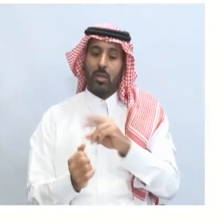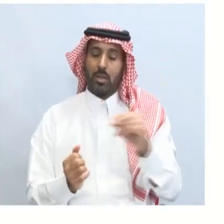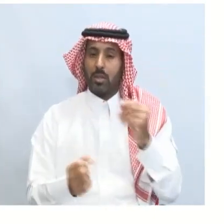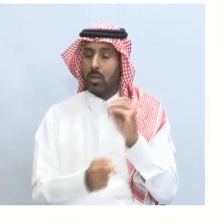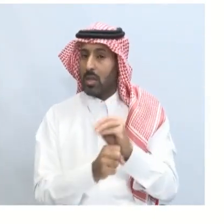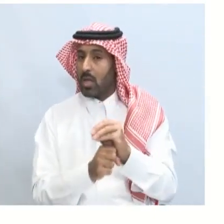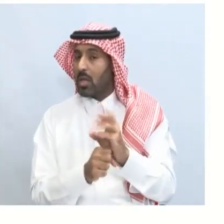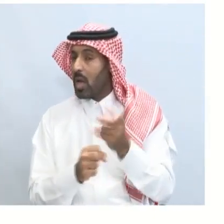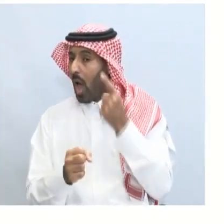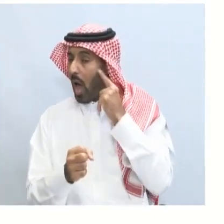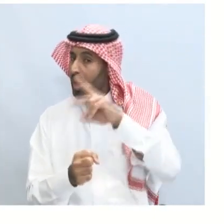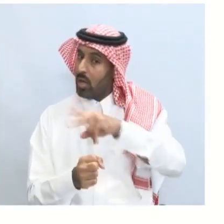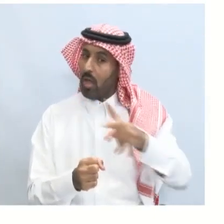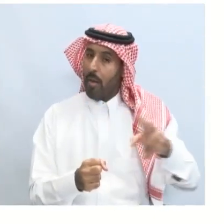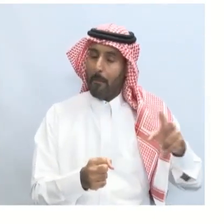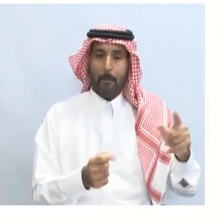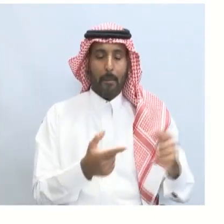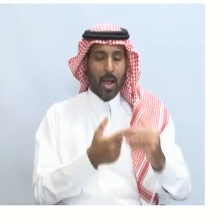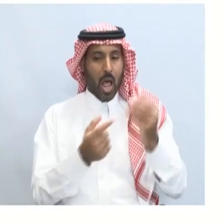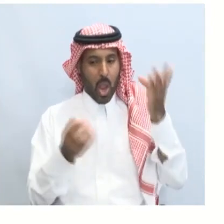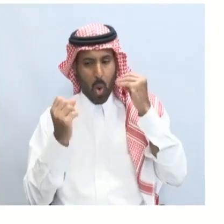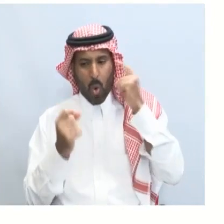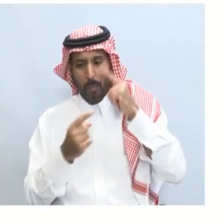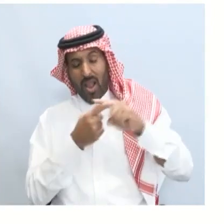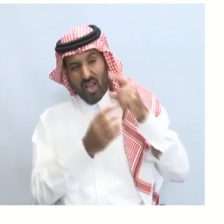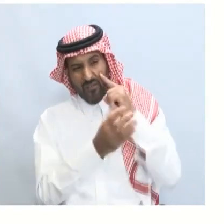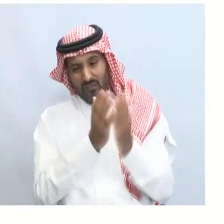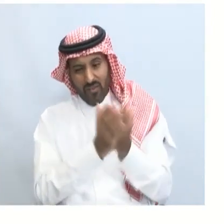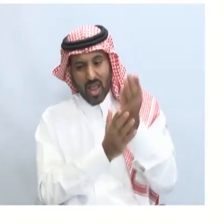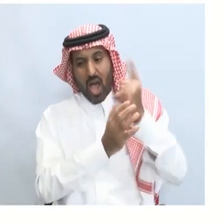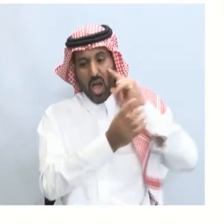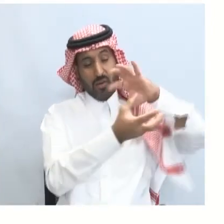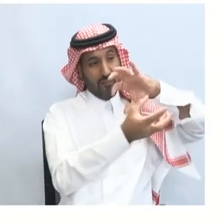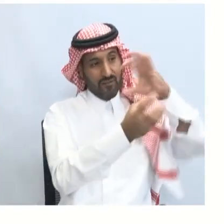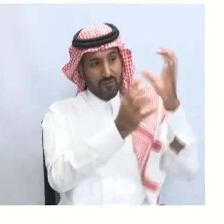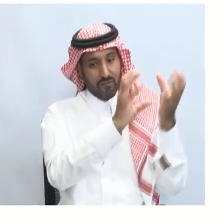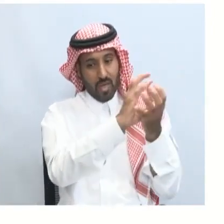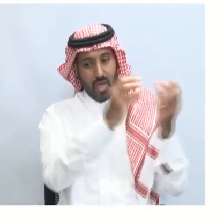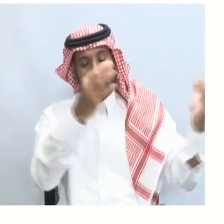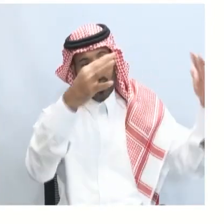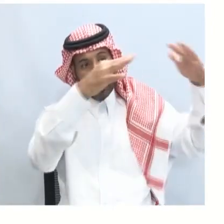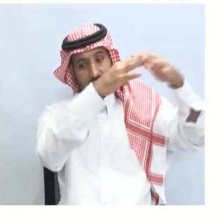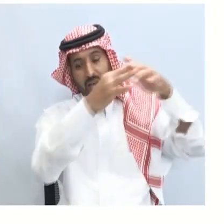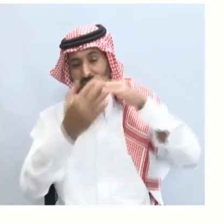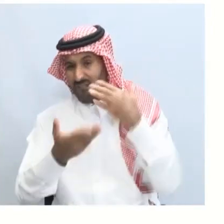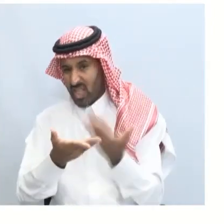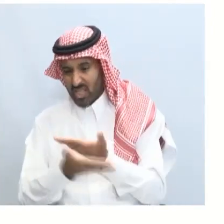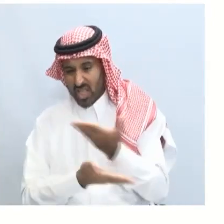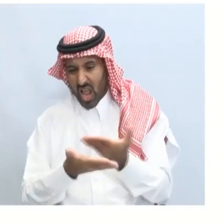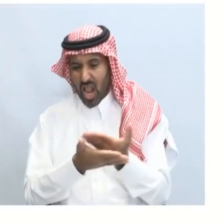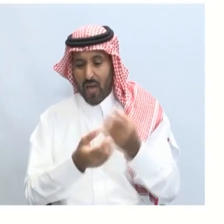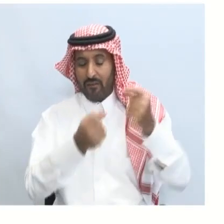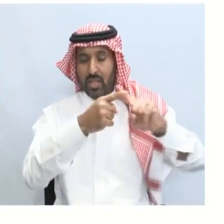الى الاختلافات ما بين علوم الفلك او علم الفلك وعلوم الفضاء والفيزياء الفلكيه